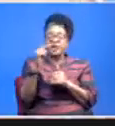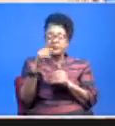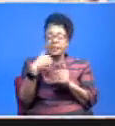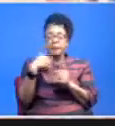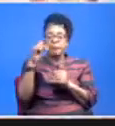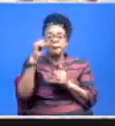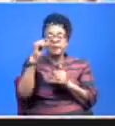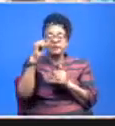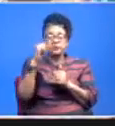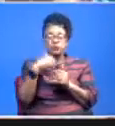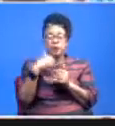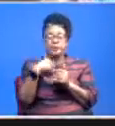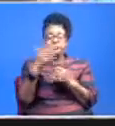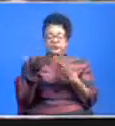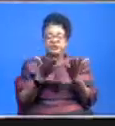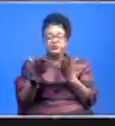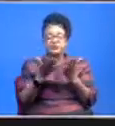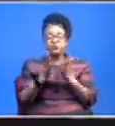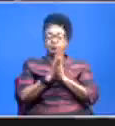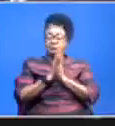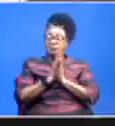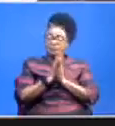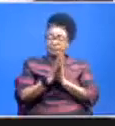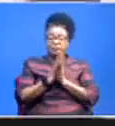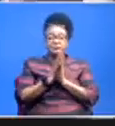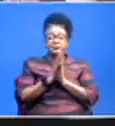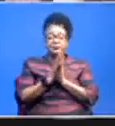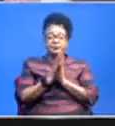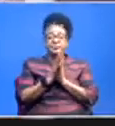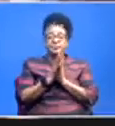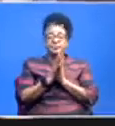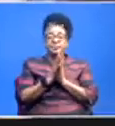kwa ibada maalum ya kumpa buriani Mwendazake.